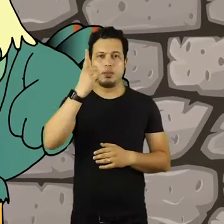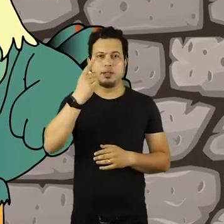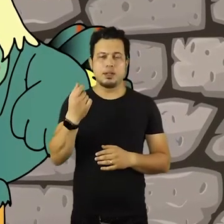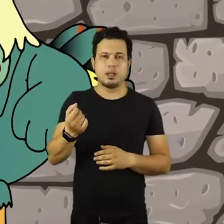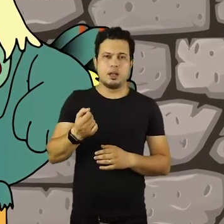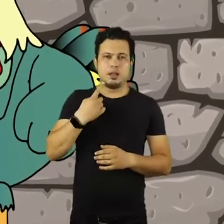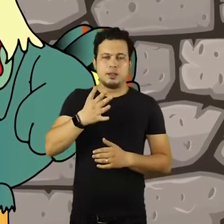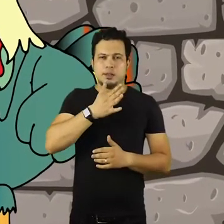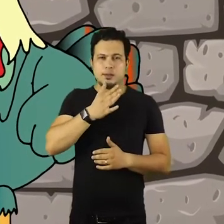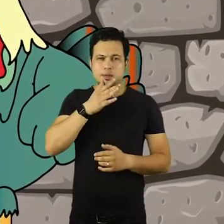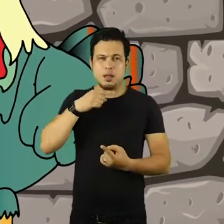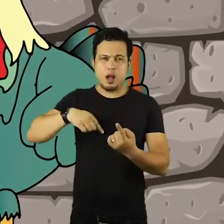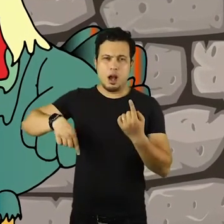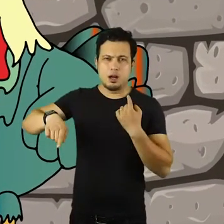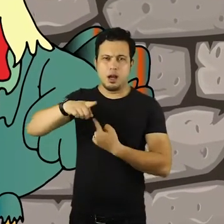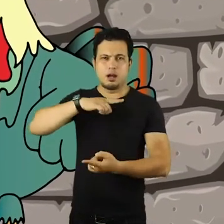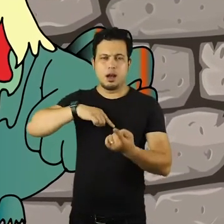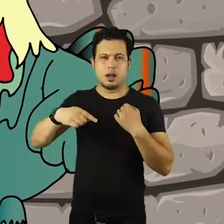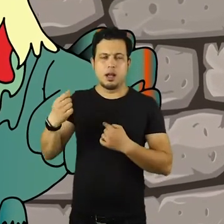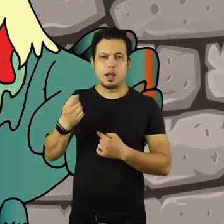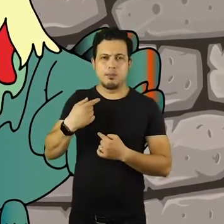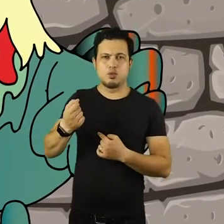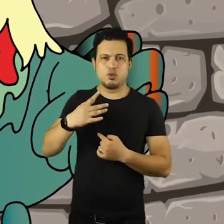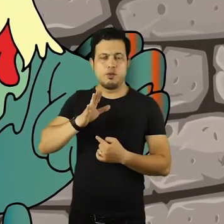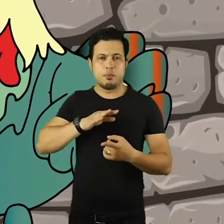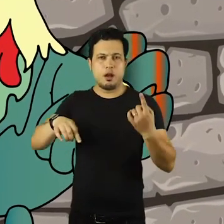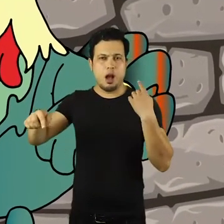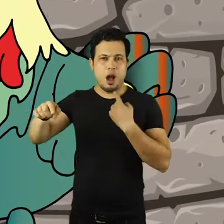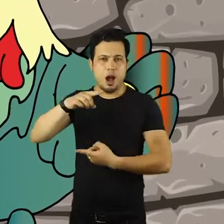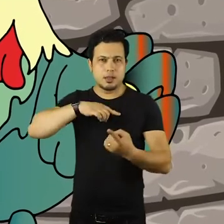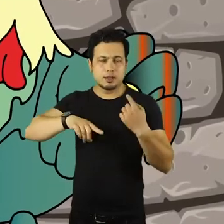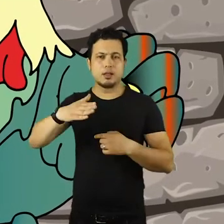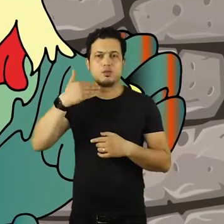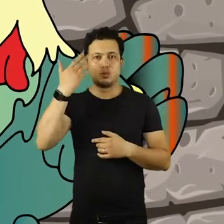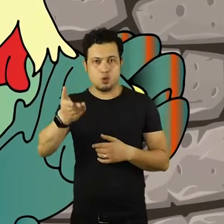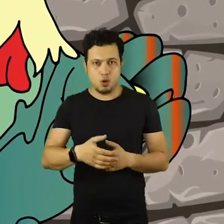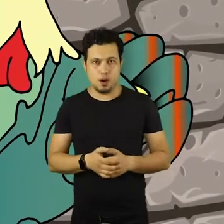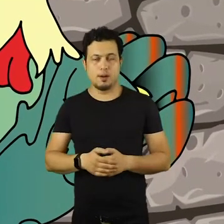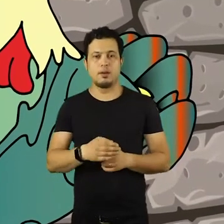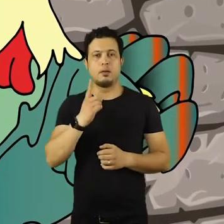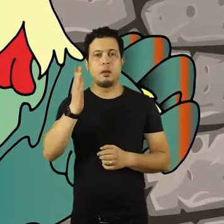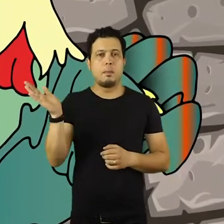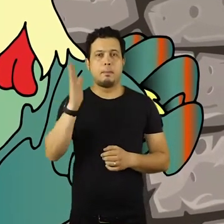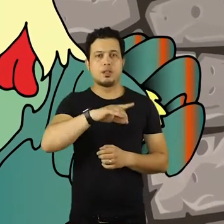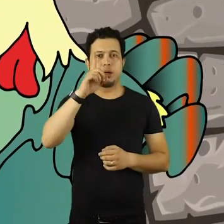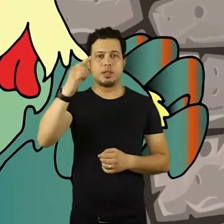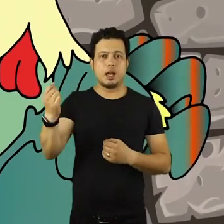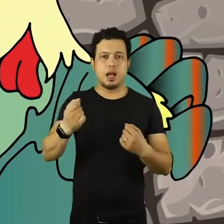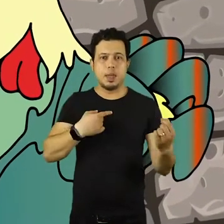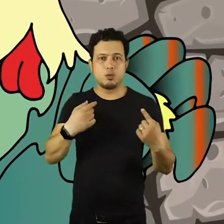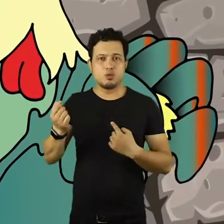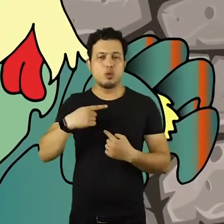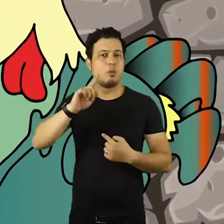Başka bir ipucu bulur muyuz diyerek antik kentin her yerini iyice aradılar. Ancak başka